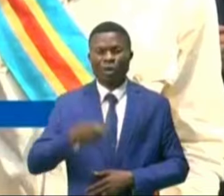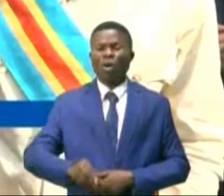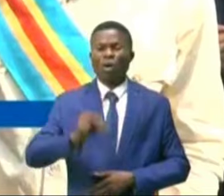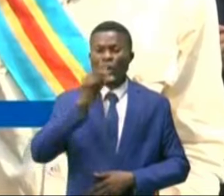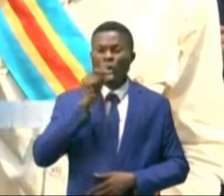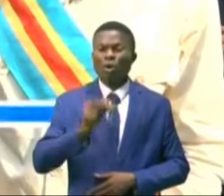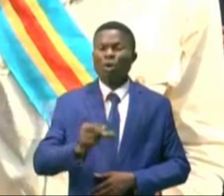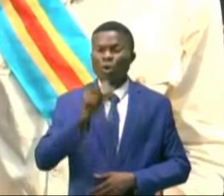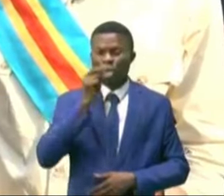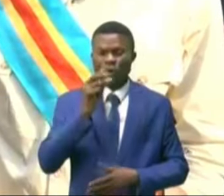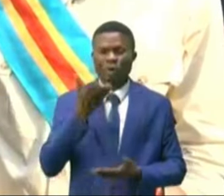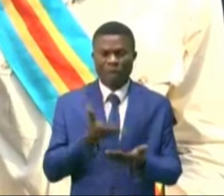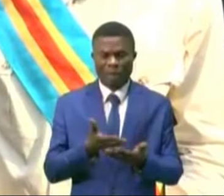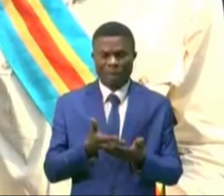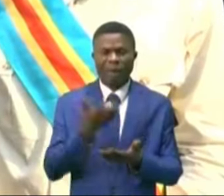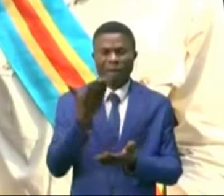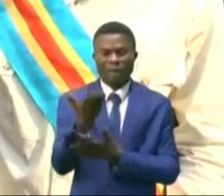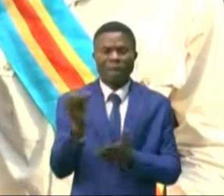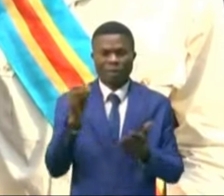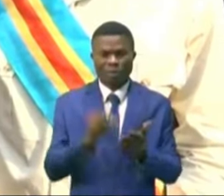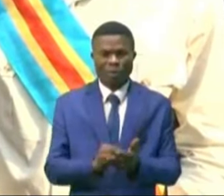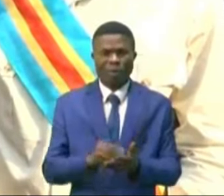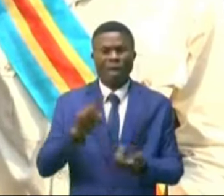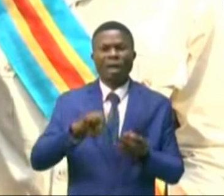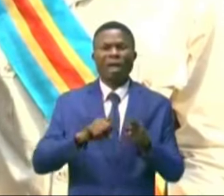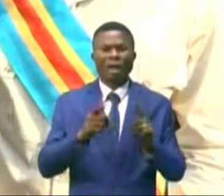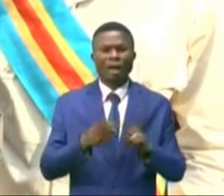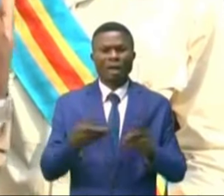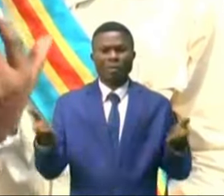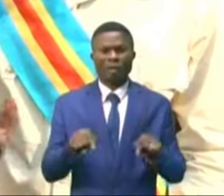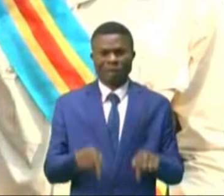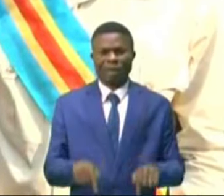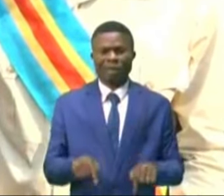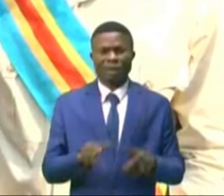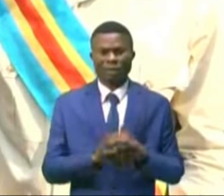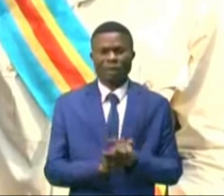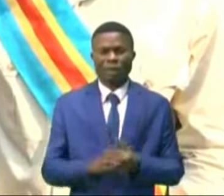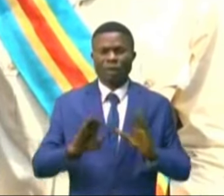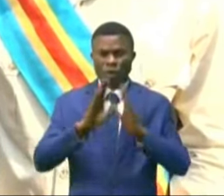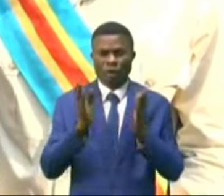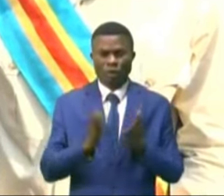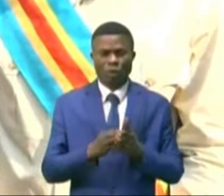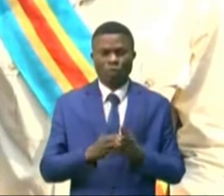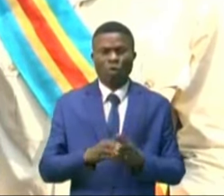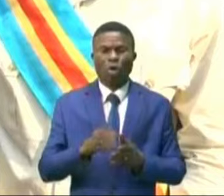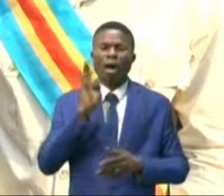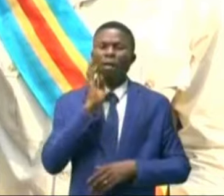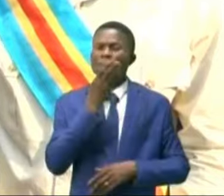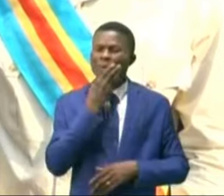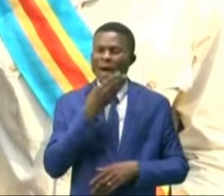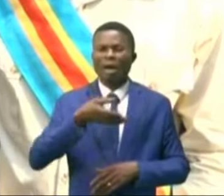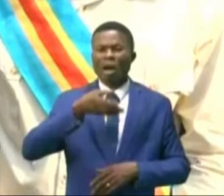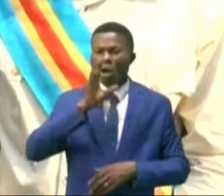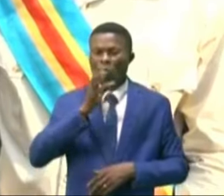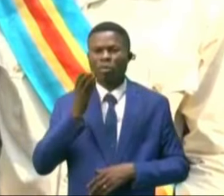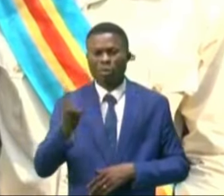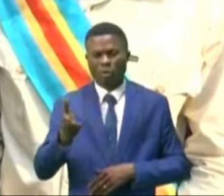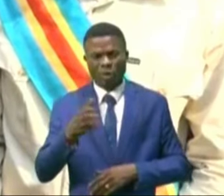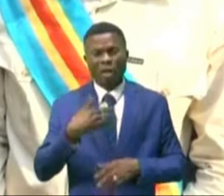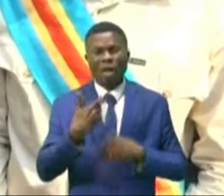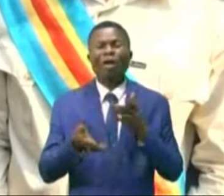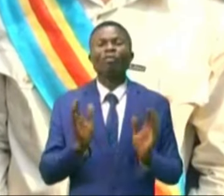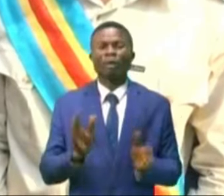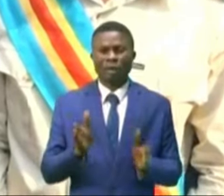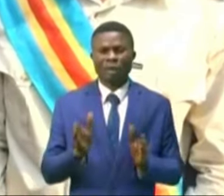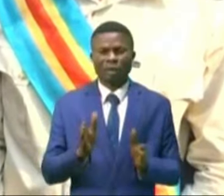alcoolisées. Et j'invite aussi les amis qui sont ici, ceux qui ont des terrasses, des bars, etc., de faire attention